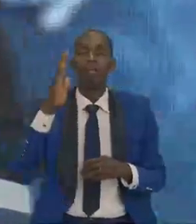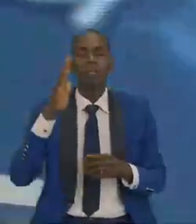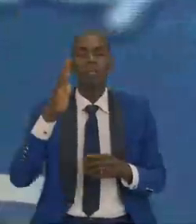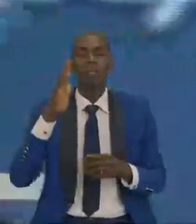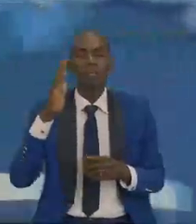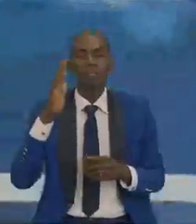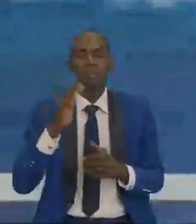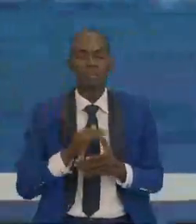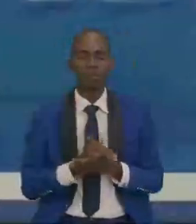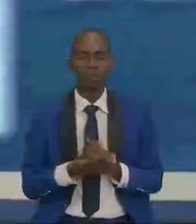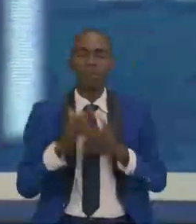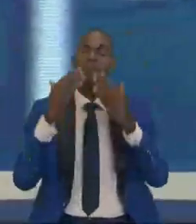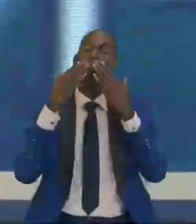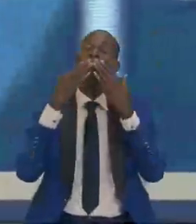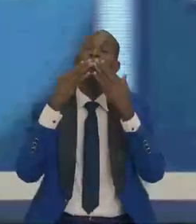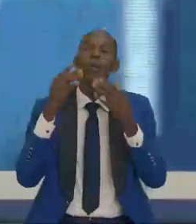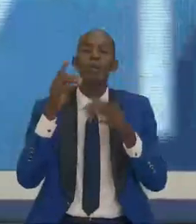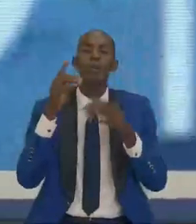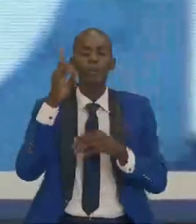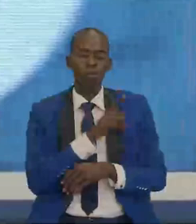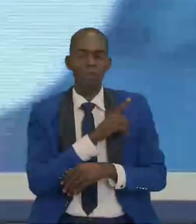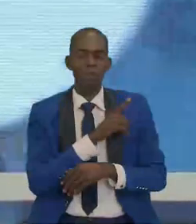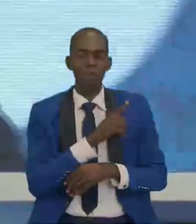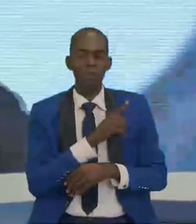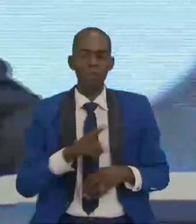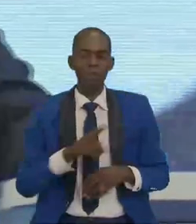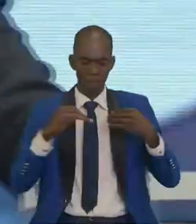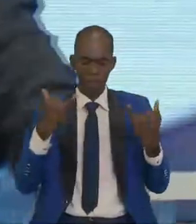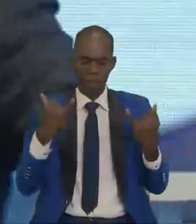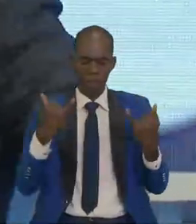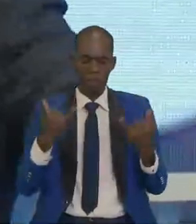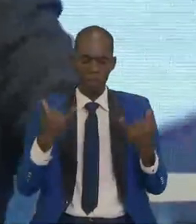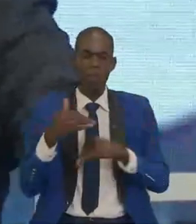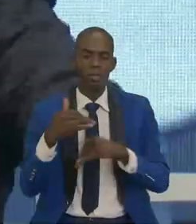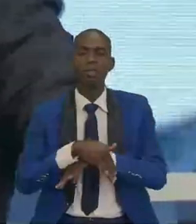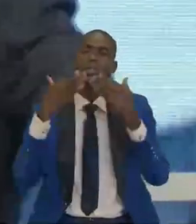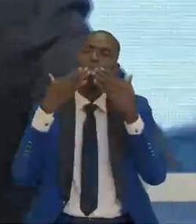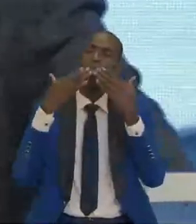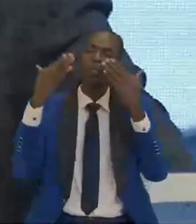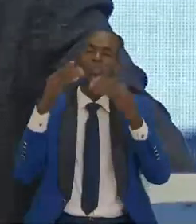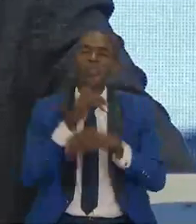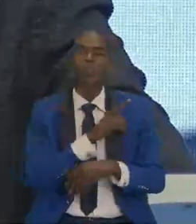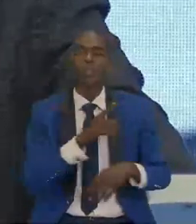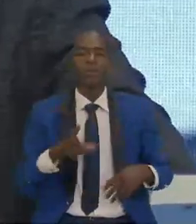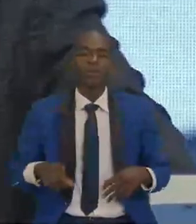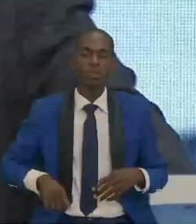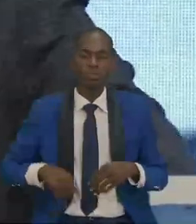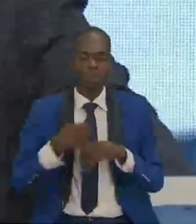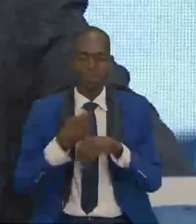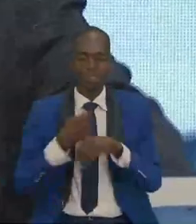goûter la puissance, la toute-puissance de Dieu. Merci Seigneur. La guérison ce